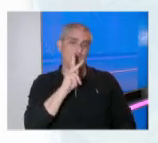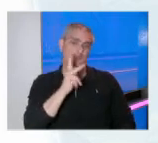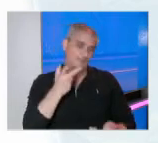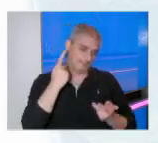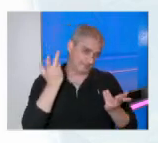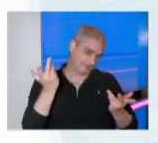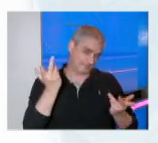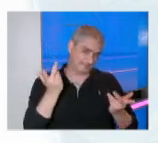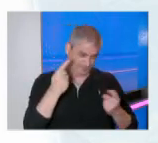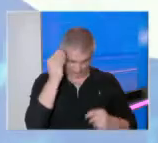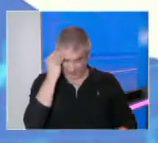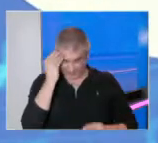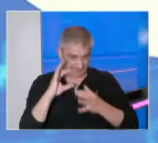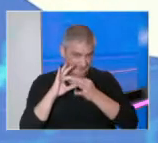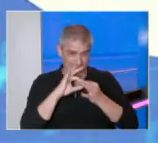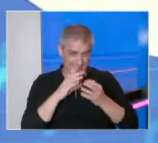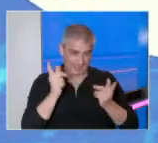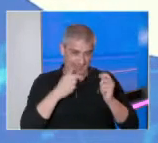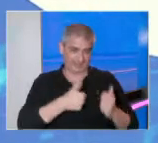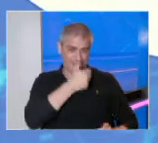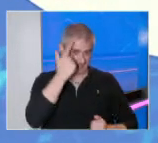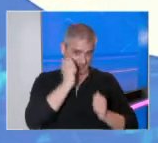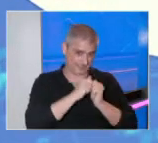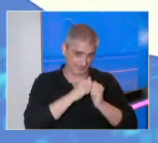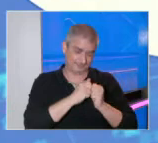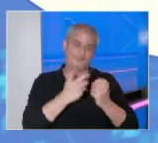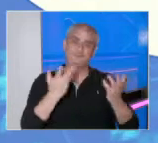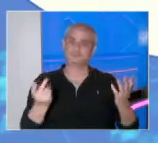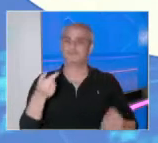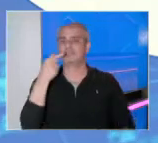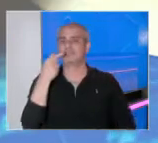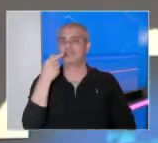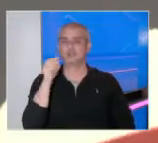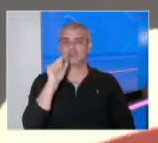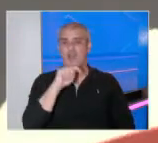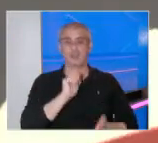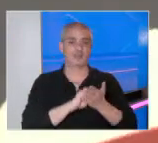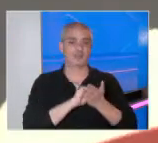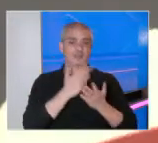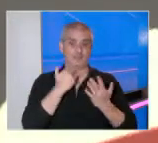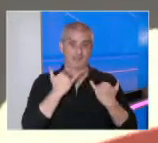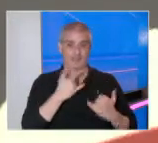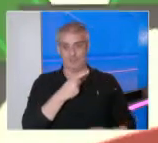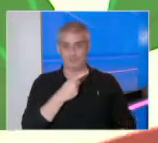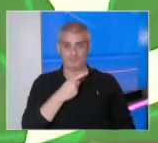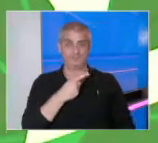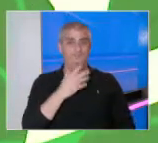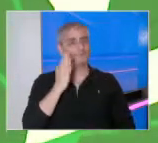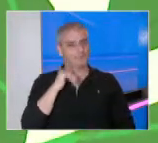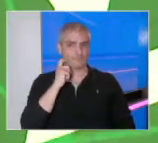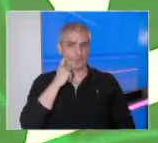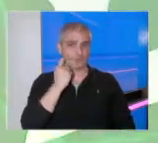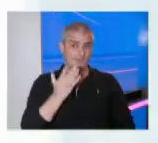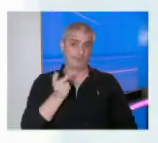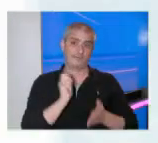פולישוק. זוכים? סדרה? פולישוק? גדעון אלון כתב ישראל היום, כתב הכנסת של ישראל היום, פחות